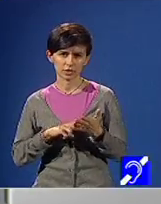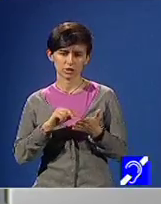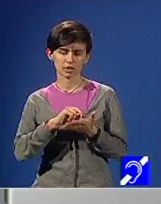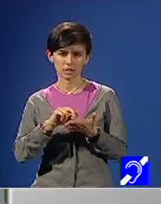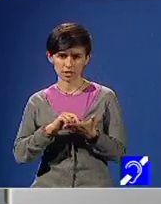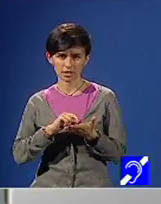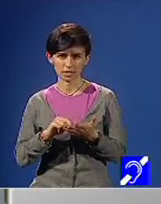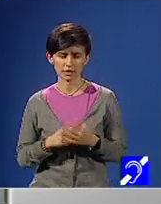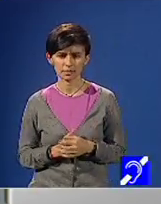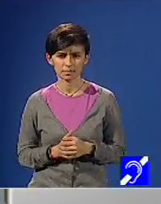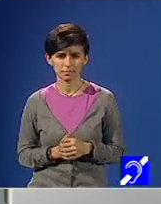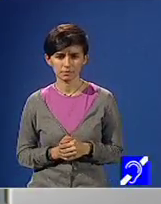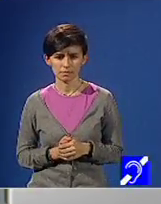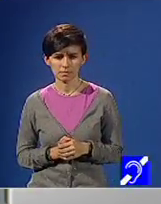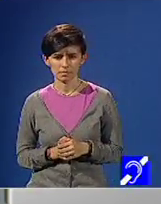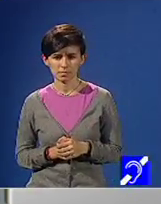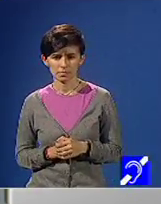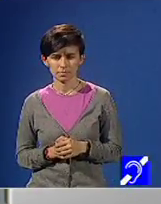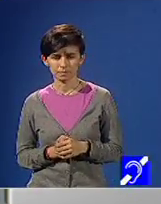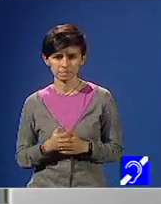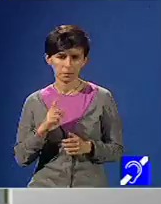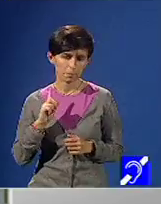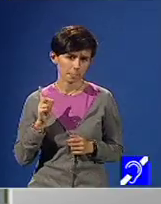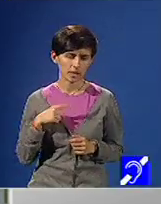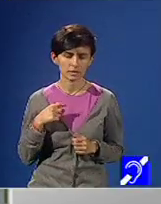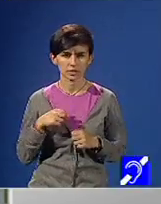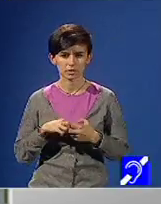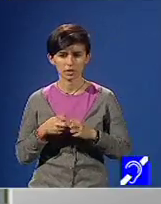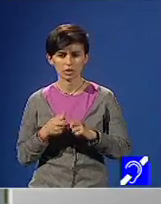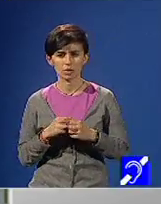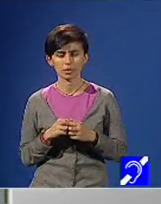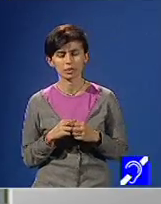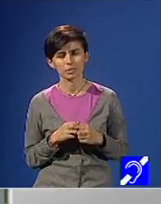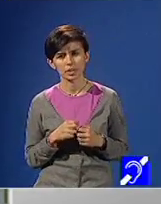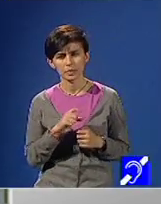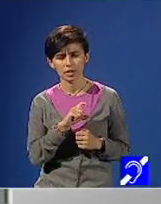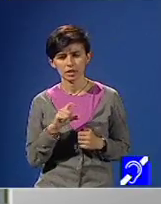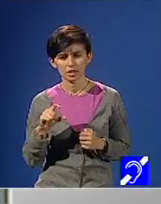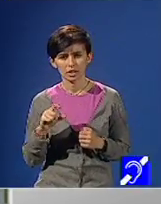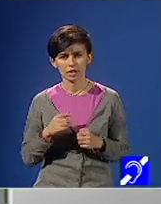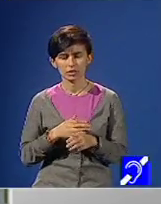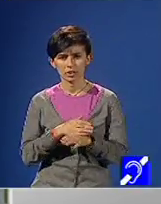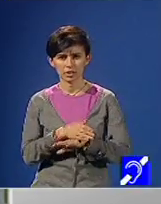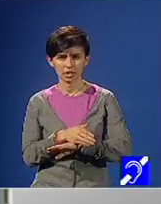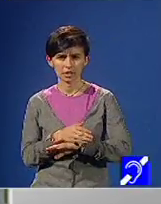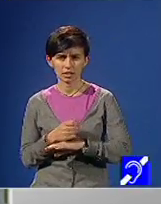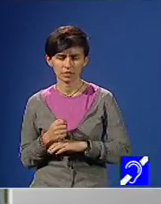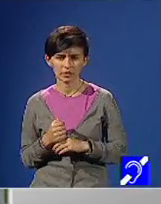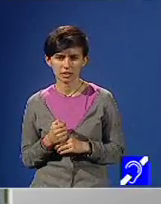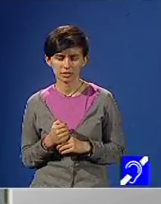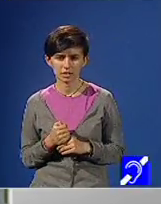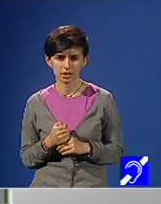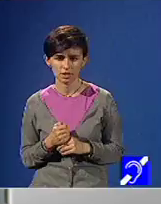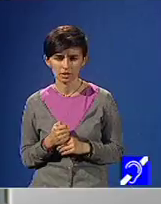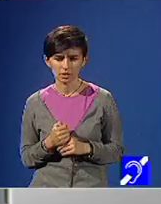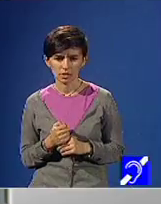citit-scrisului. Nu este o tulburare datorată intervenției unor, nu